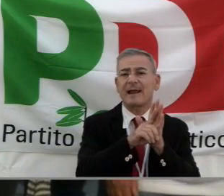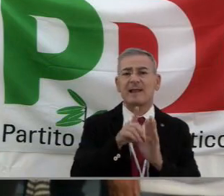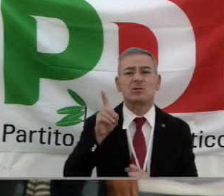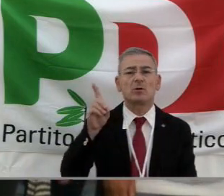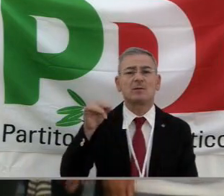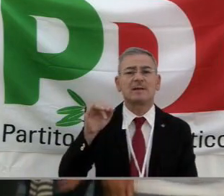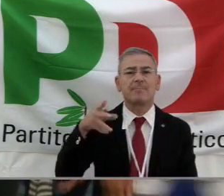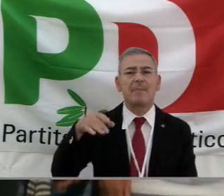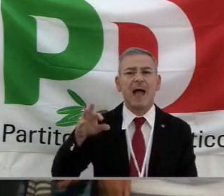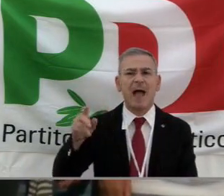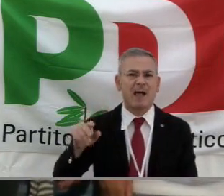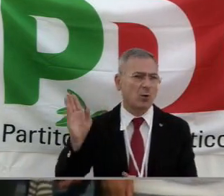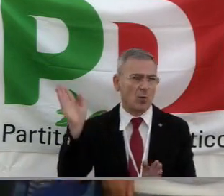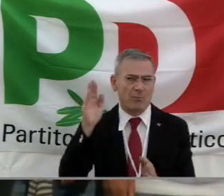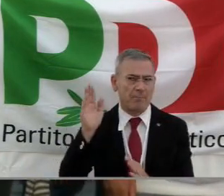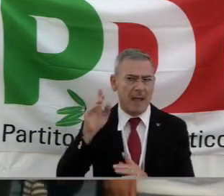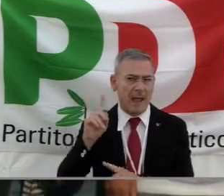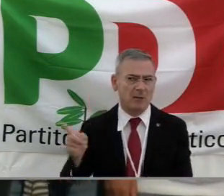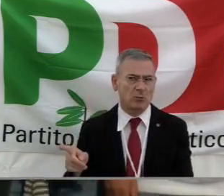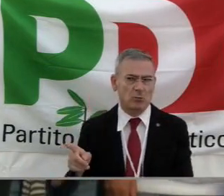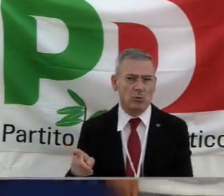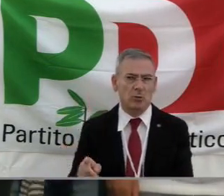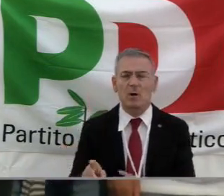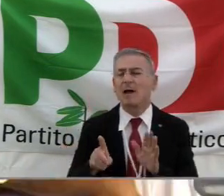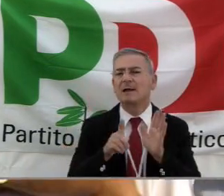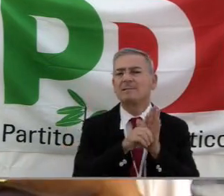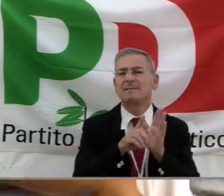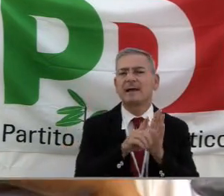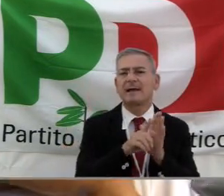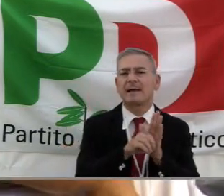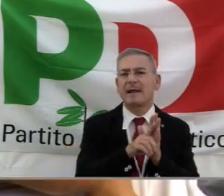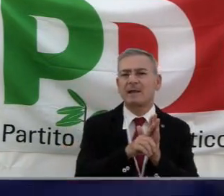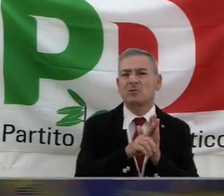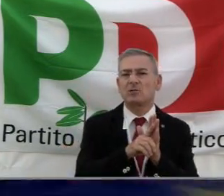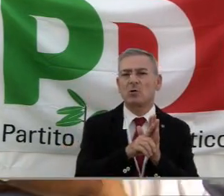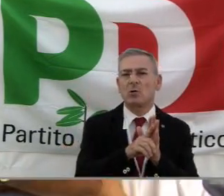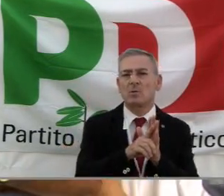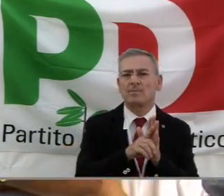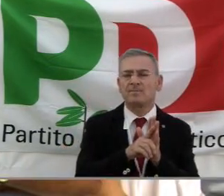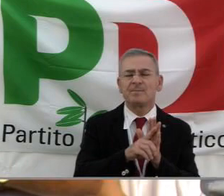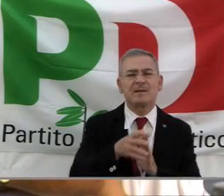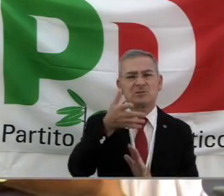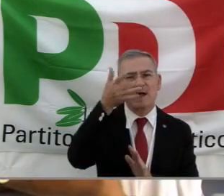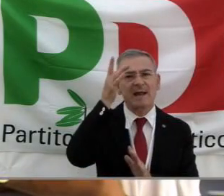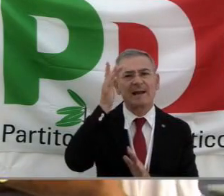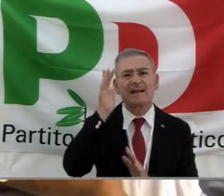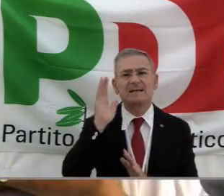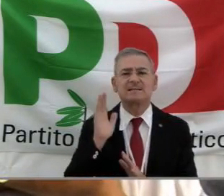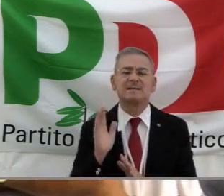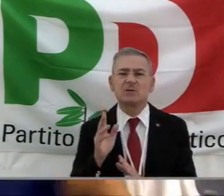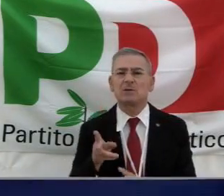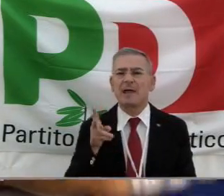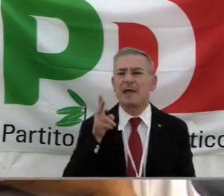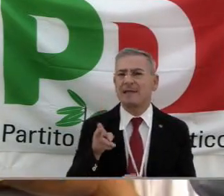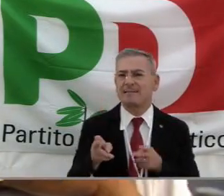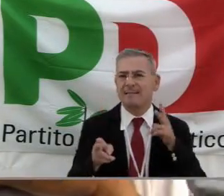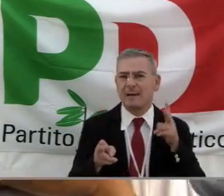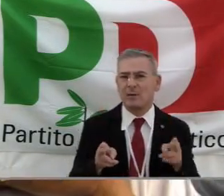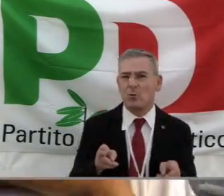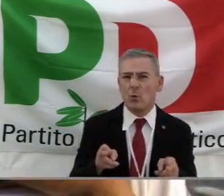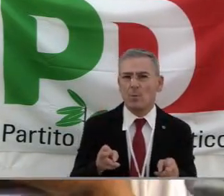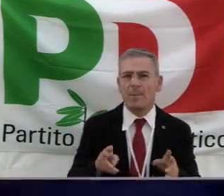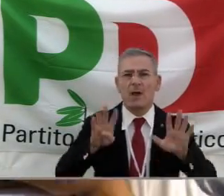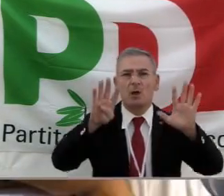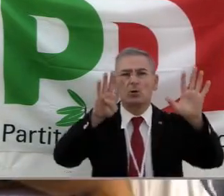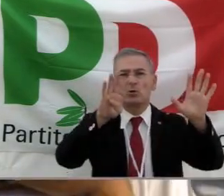Maio, folle, un decreto che sta rischiando di far interrompere